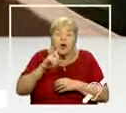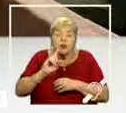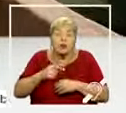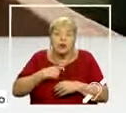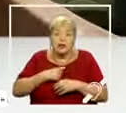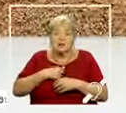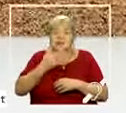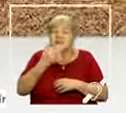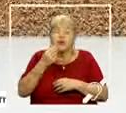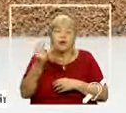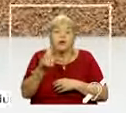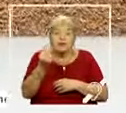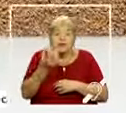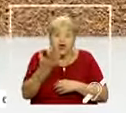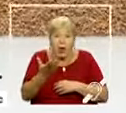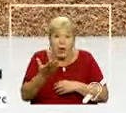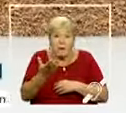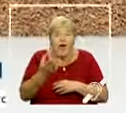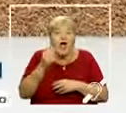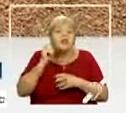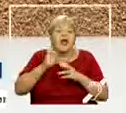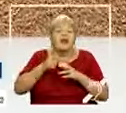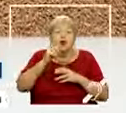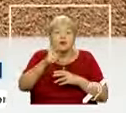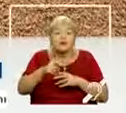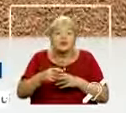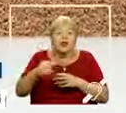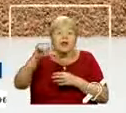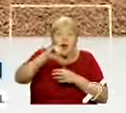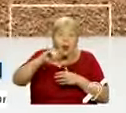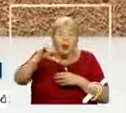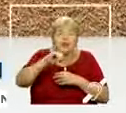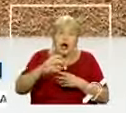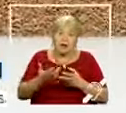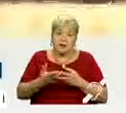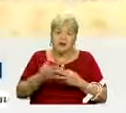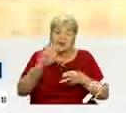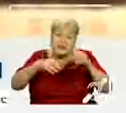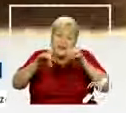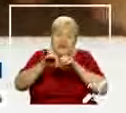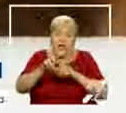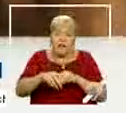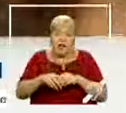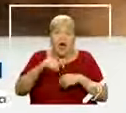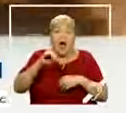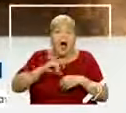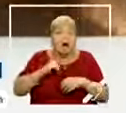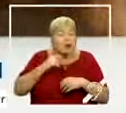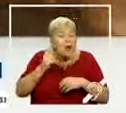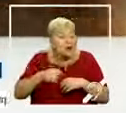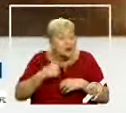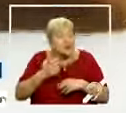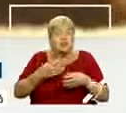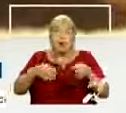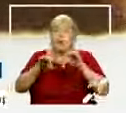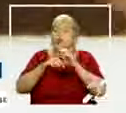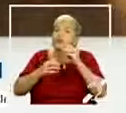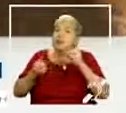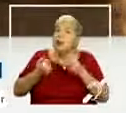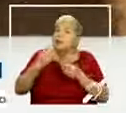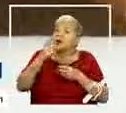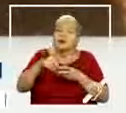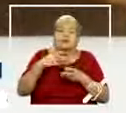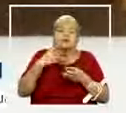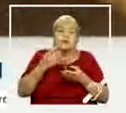folosim este tehnologia de irigații, pentru că avem în momentul acesta metode tehnologice noi. Irigații la picurare,